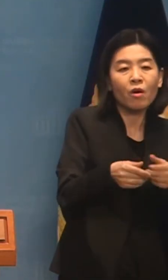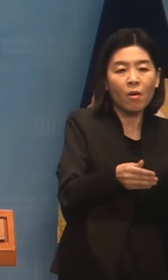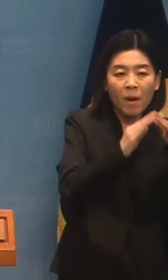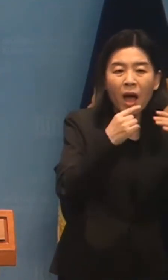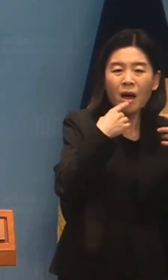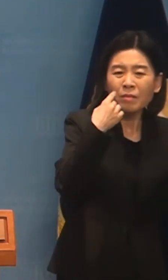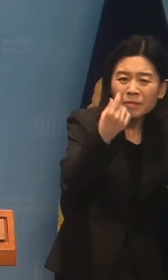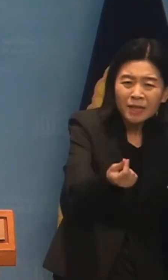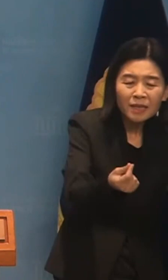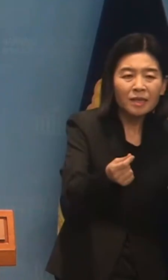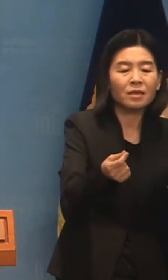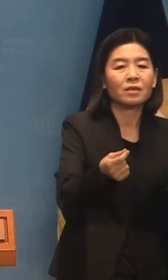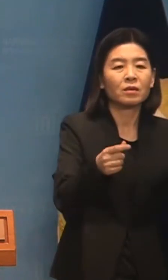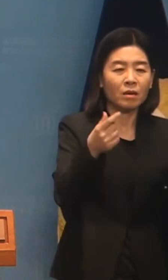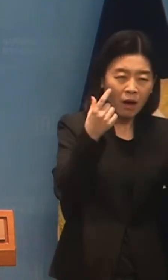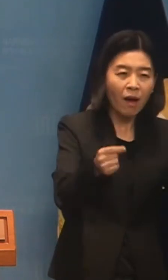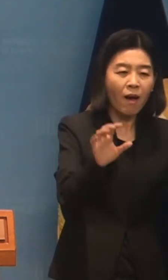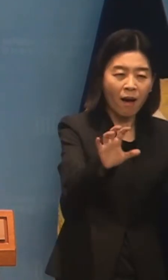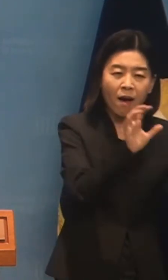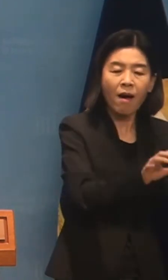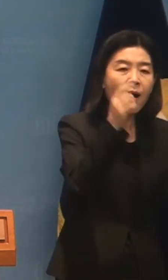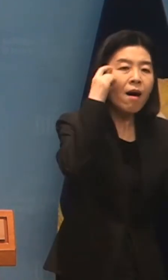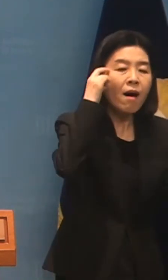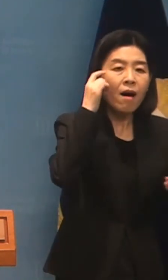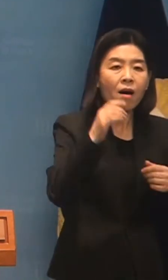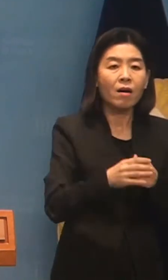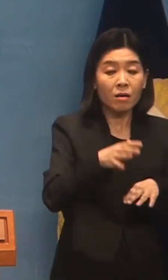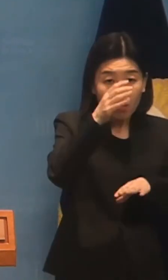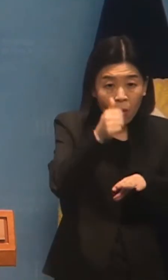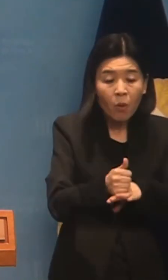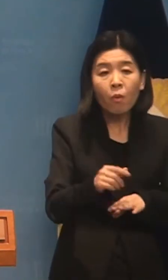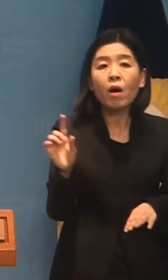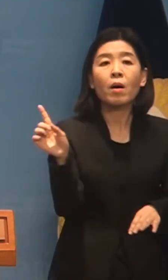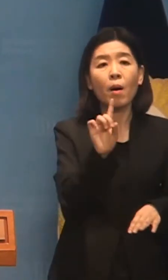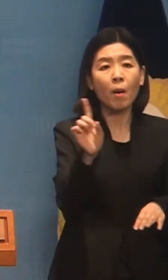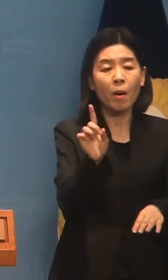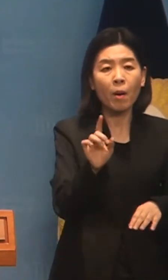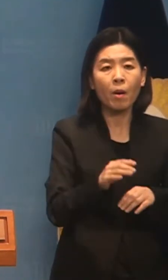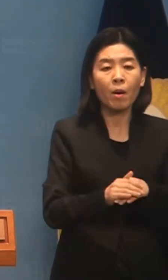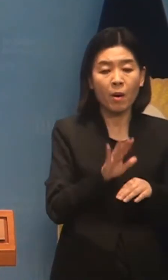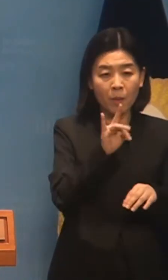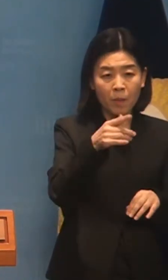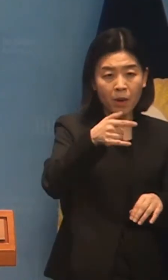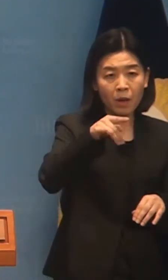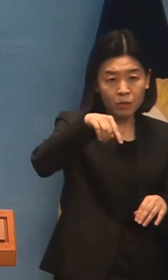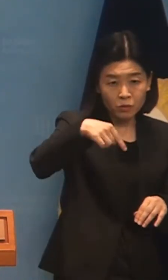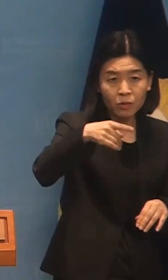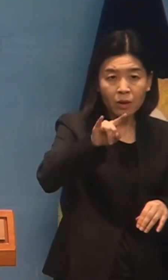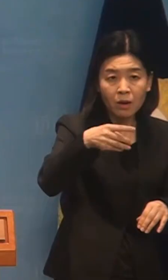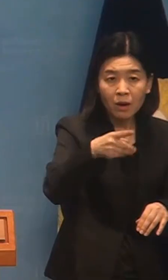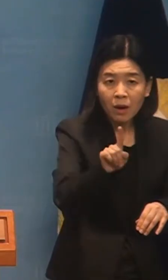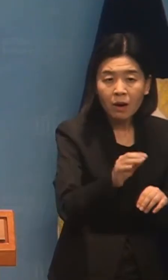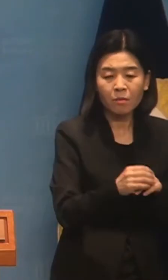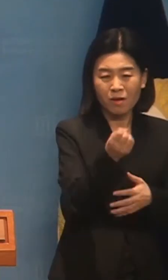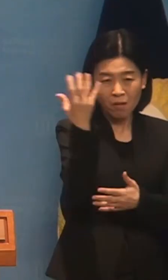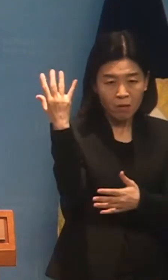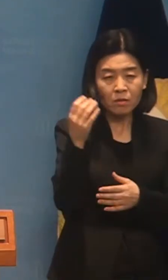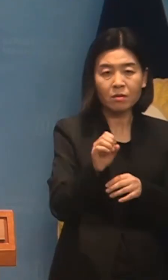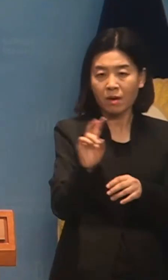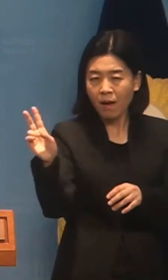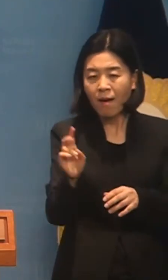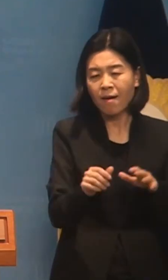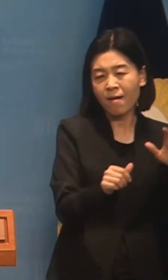할 것입니다. 여러분, 그 결과 어떻게 되었습니까? 베네수엘라는 언론과 야당을